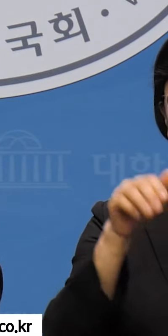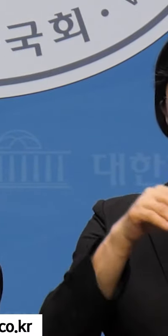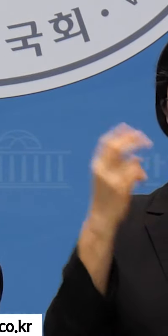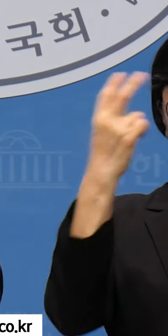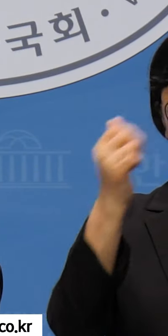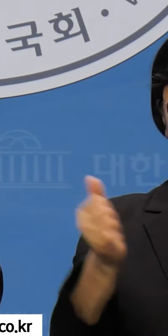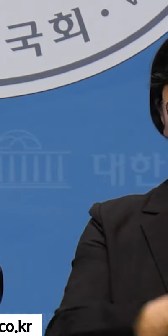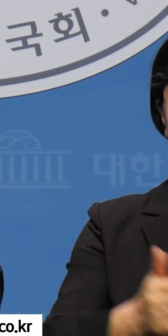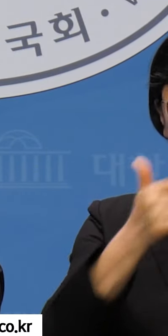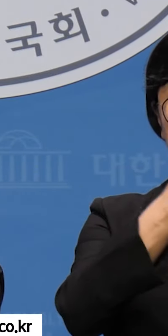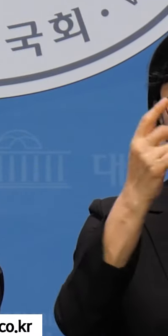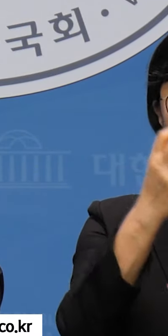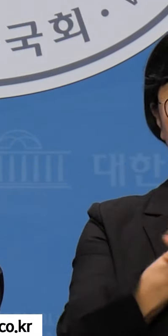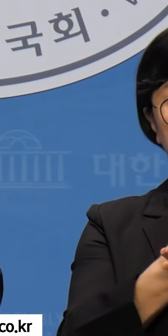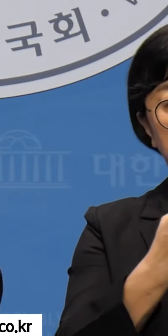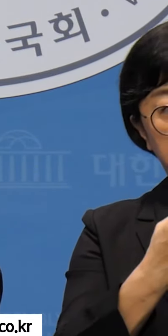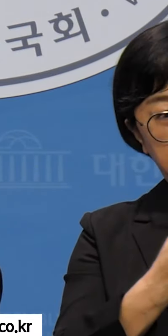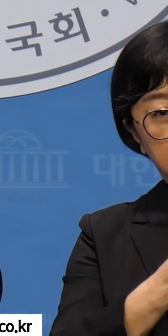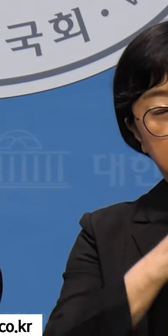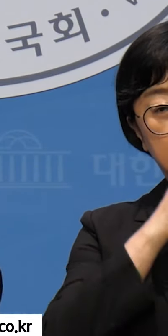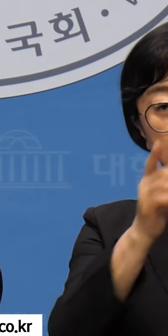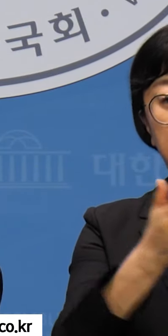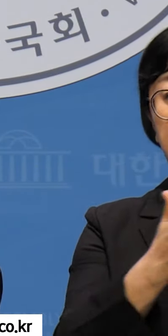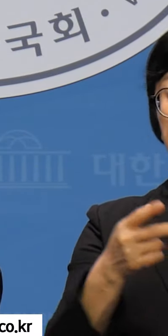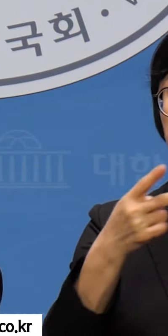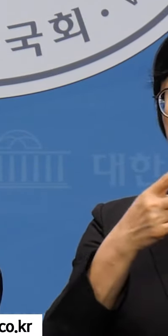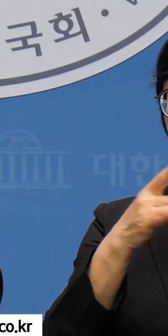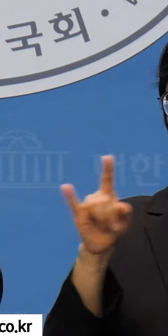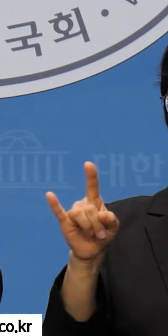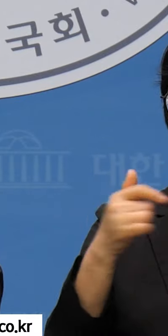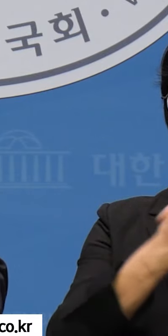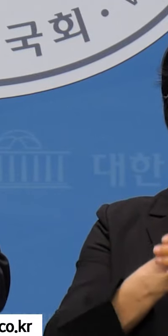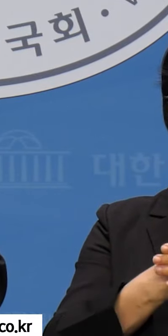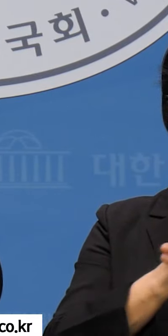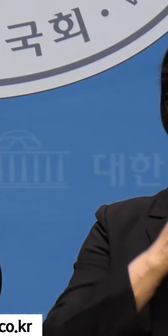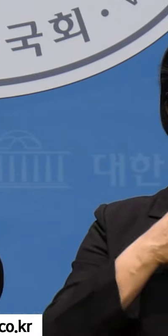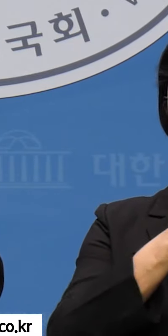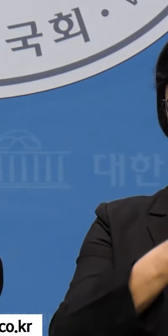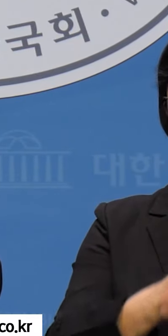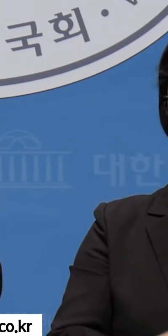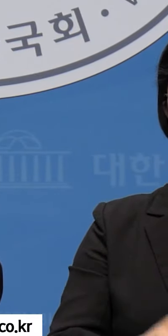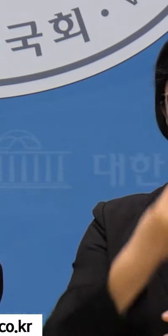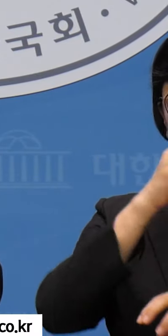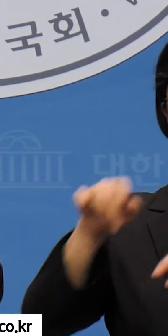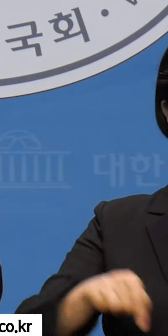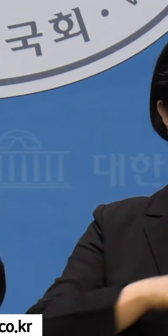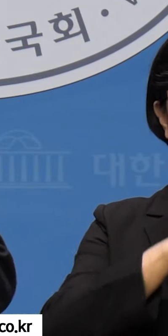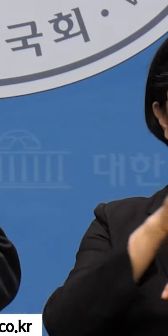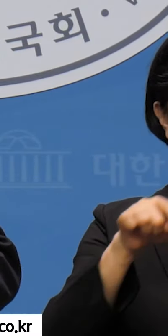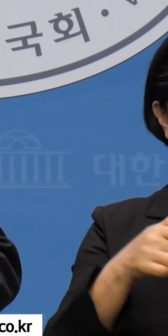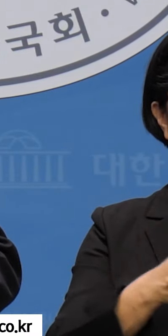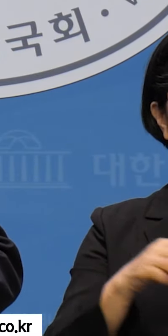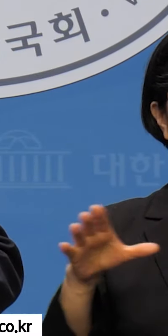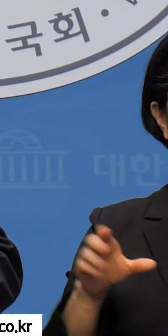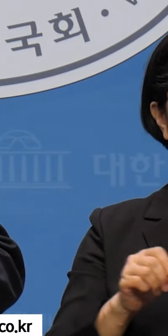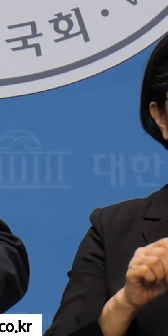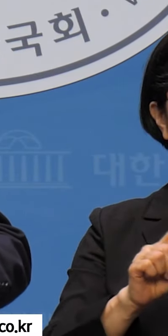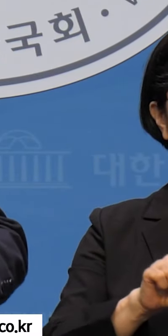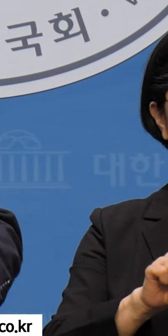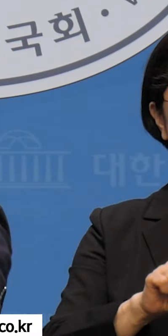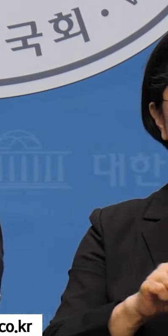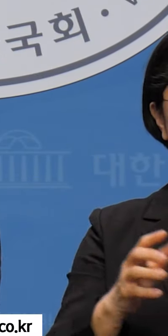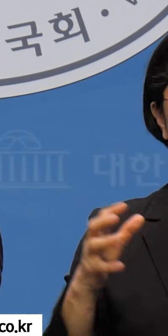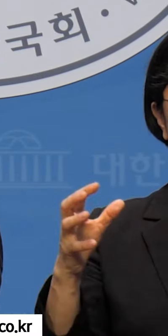선관위의 대법원의 고하는 다섯 가지 요구, 수도권 기독교 총연합회 이하